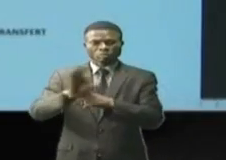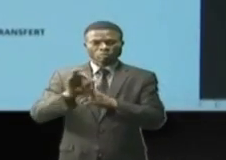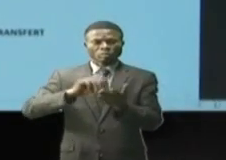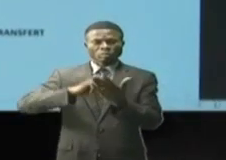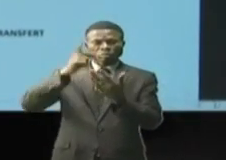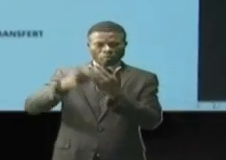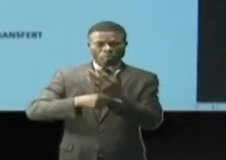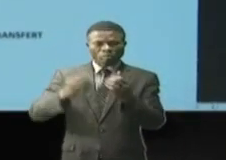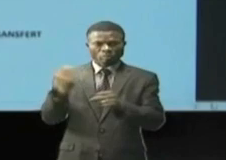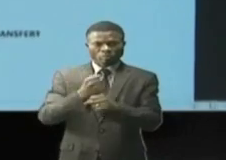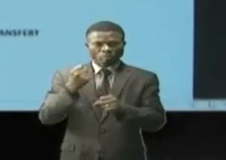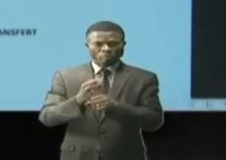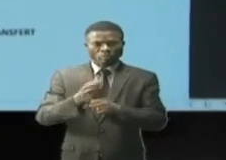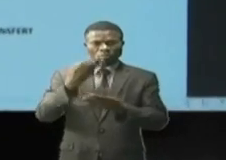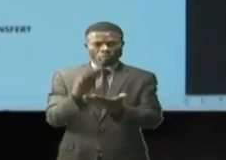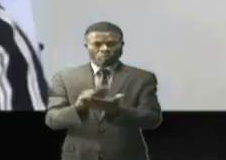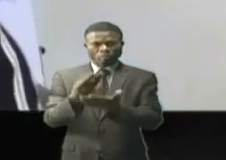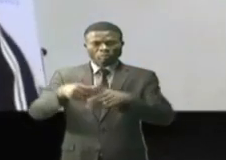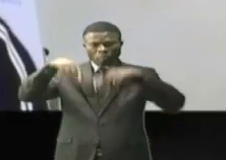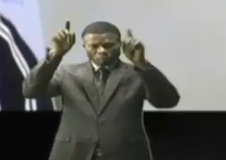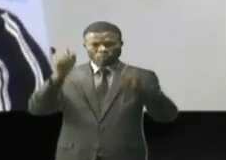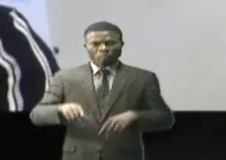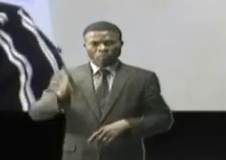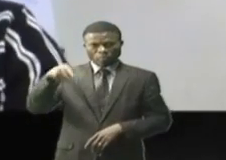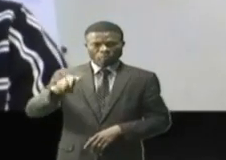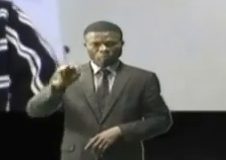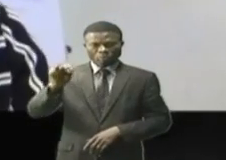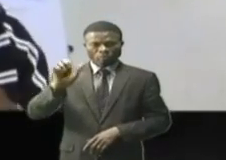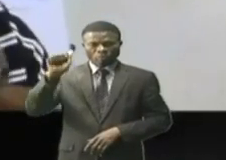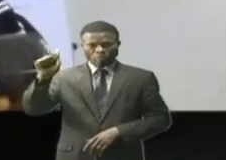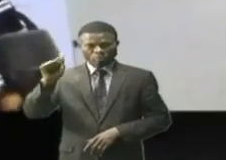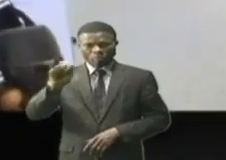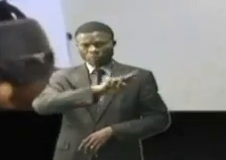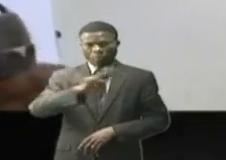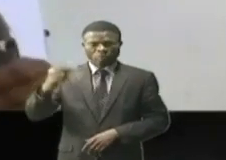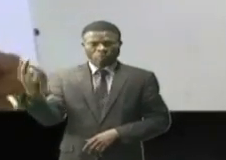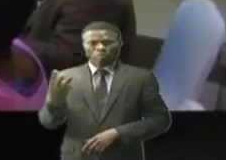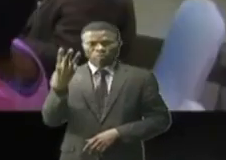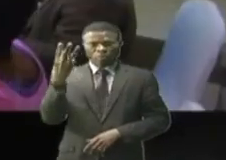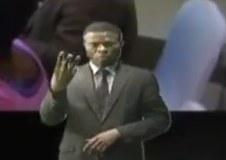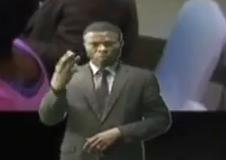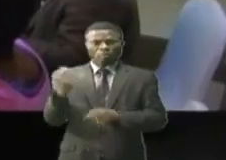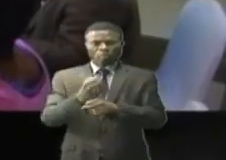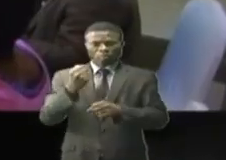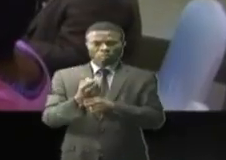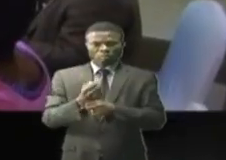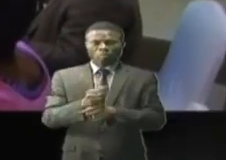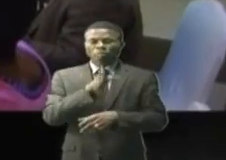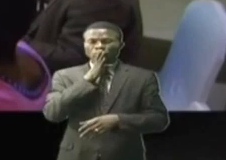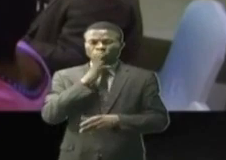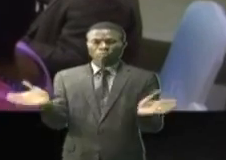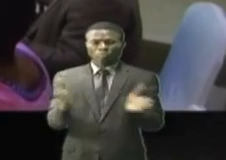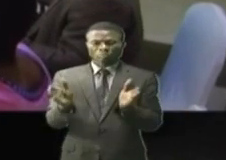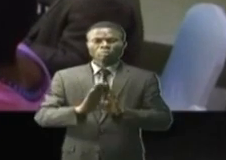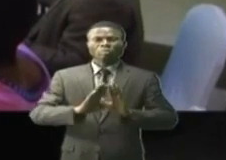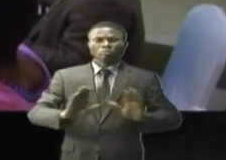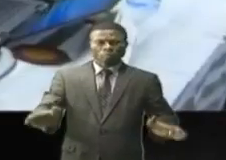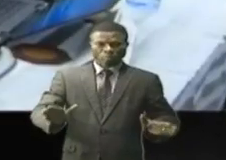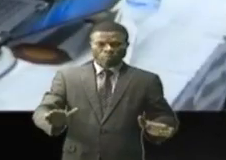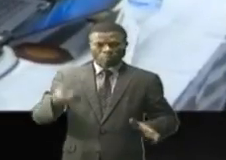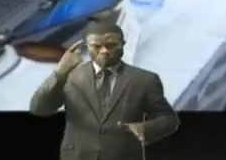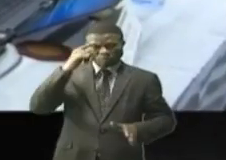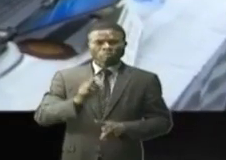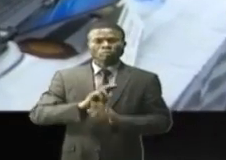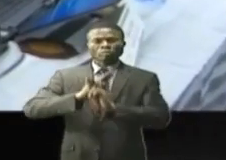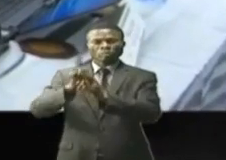de travail et du budget annuel PTBA 2023. Cette équipe de travail a eu le temps de renforcer sa capacité pour